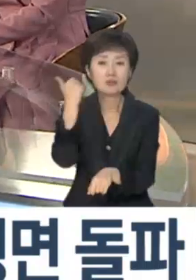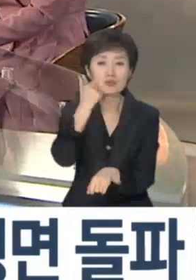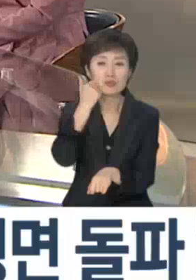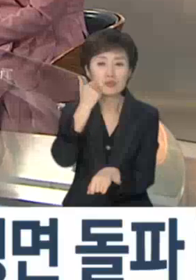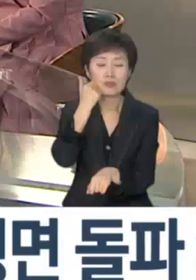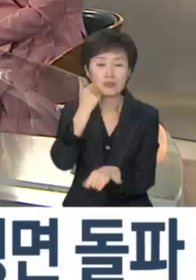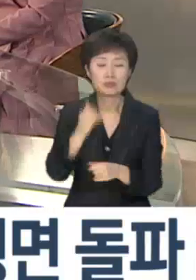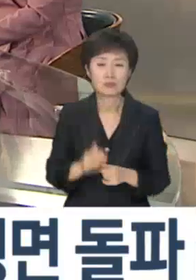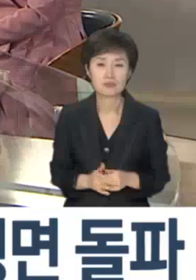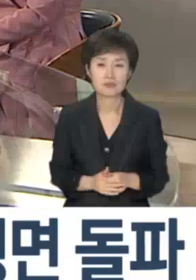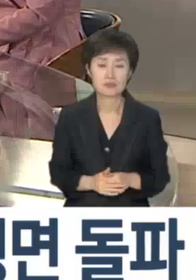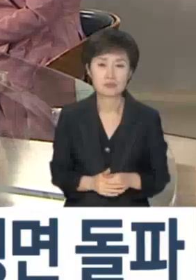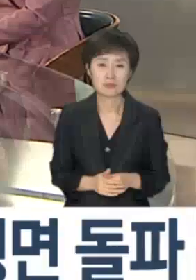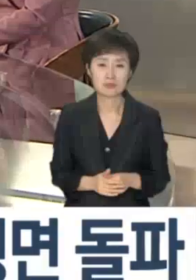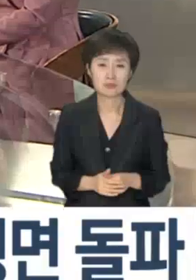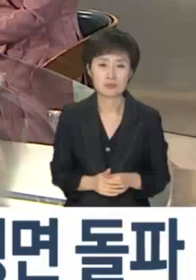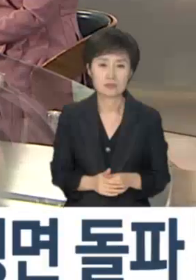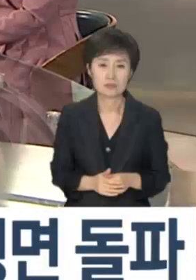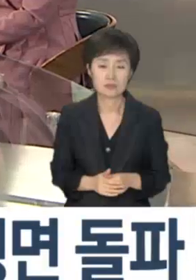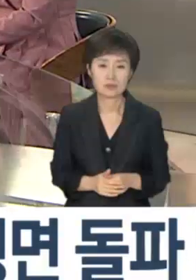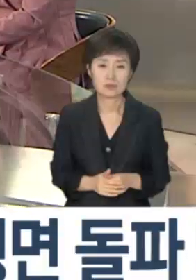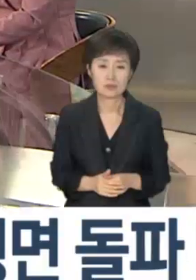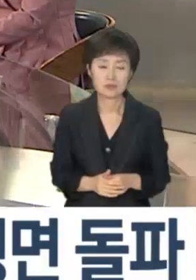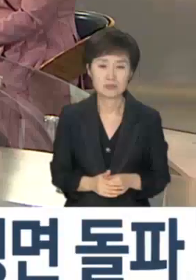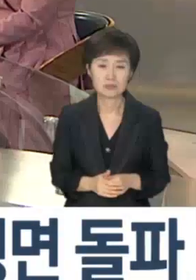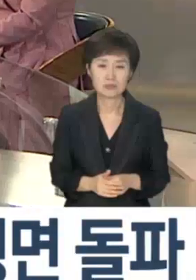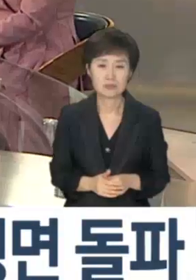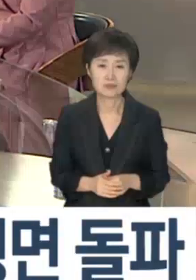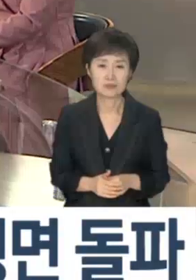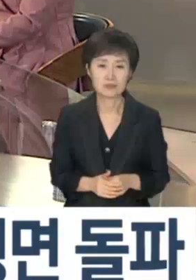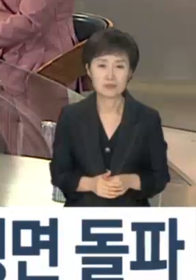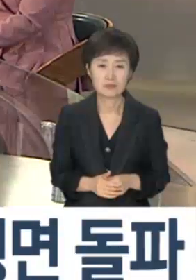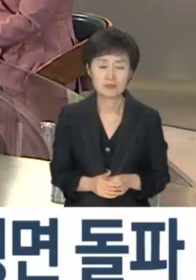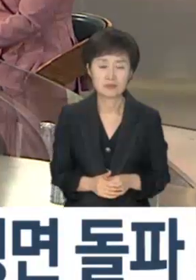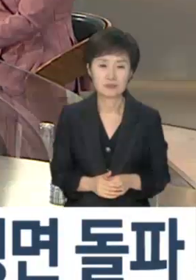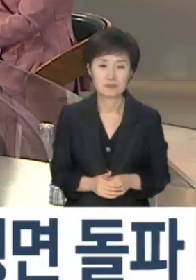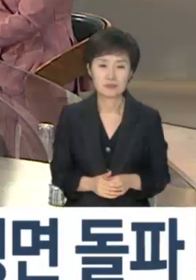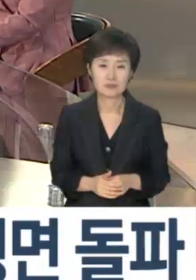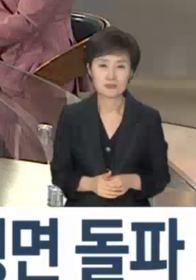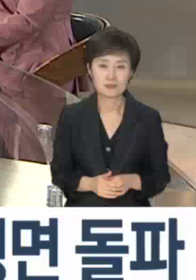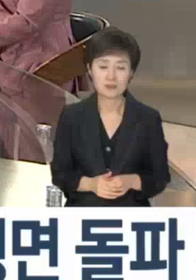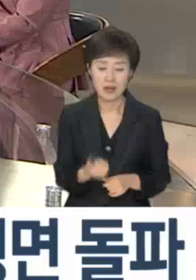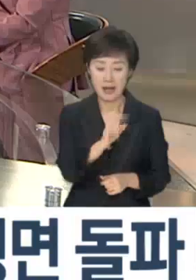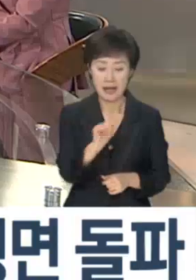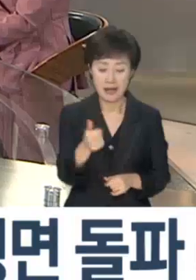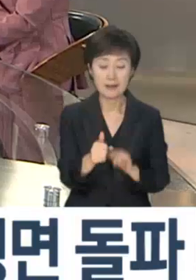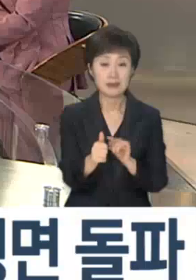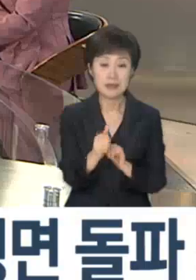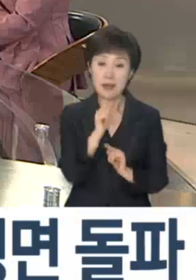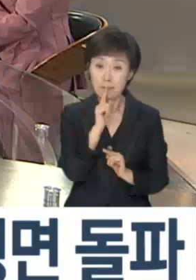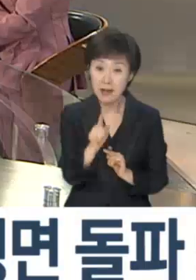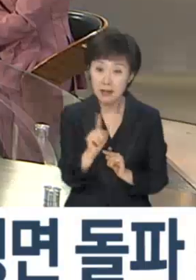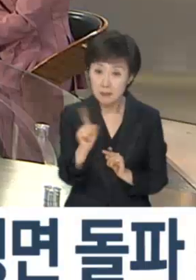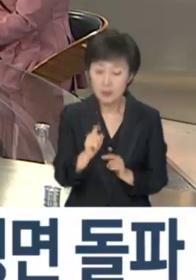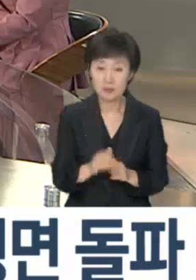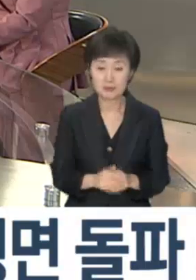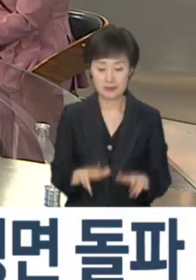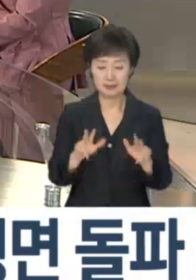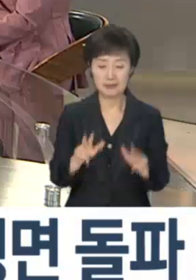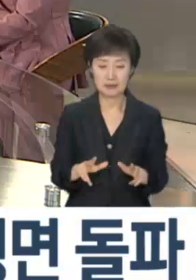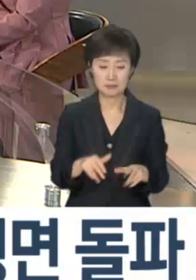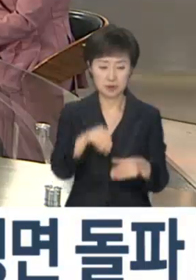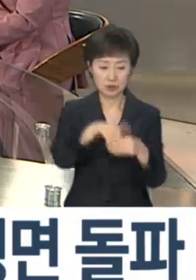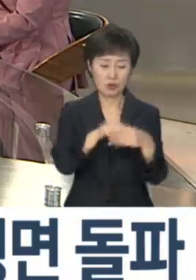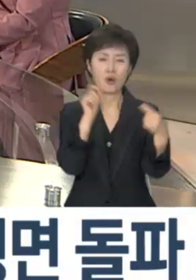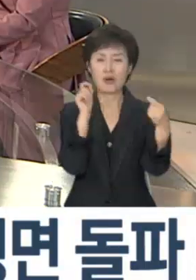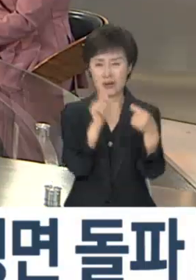있다고 보세요? 어떤 무게를 이제 말씀하시는지는 모르겠지만 뭐 일단은 한동훈 장관이 이야기하는 거는 지금 총선이